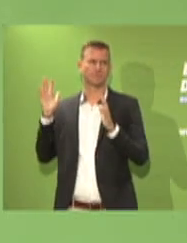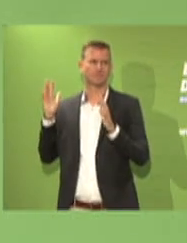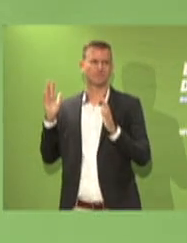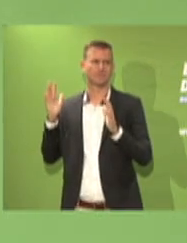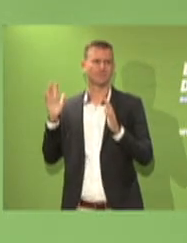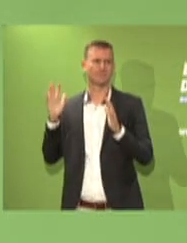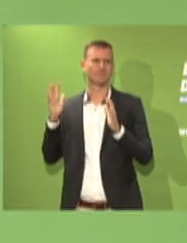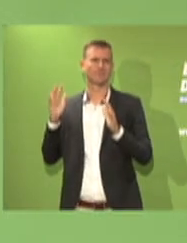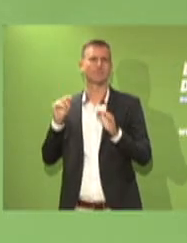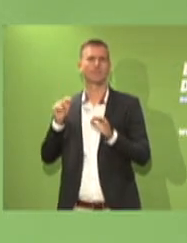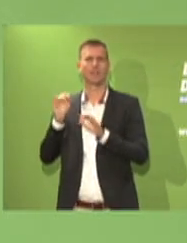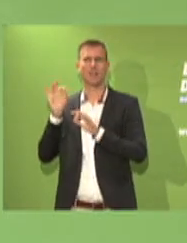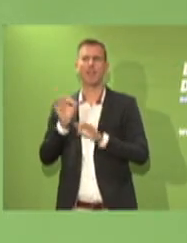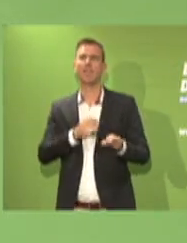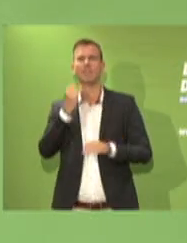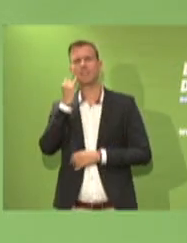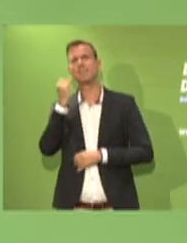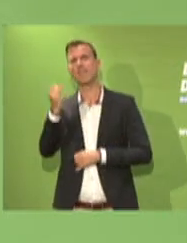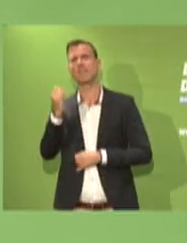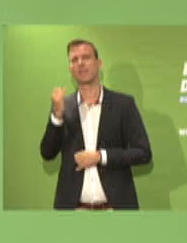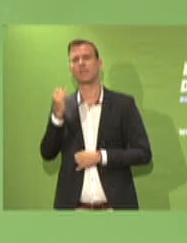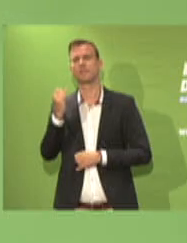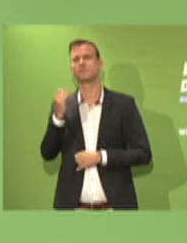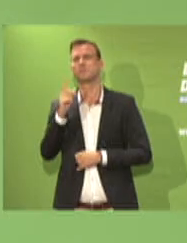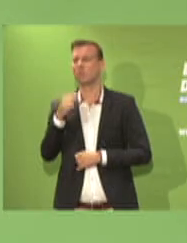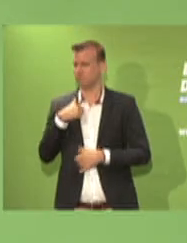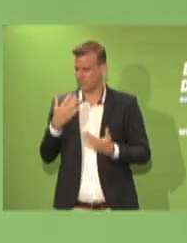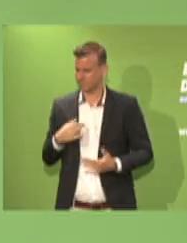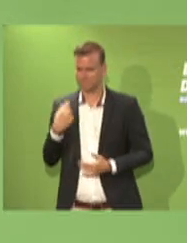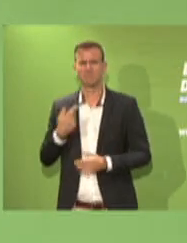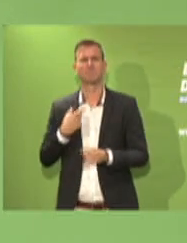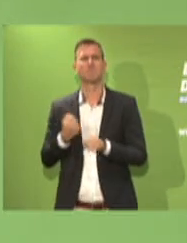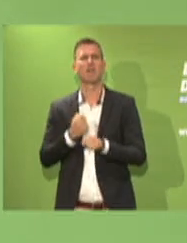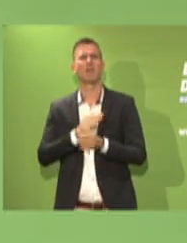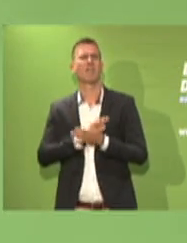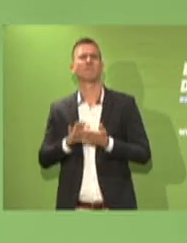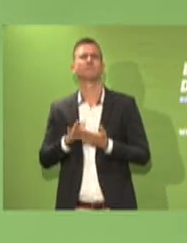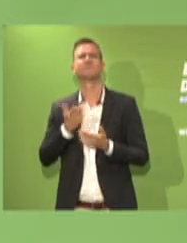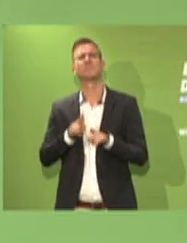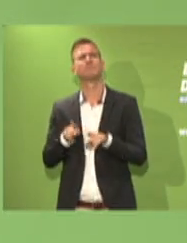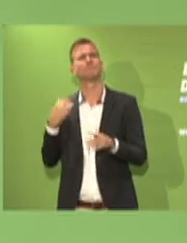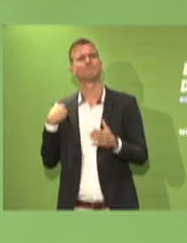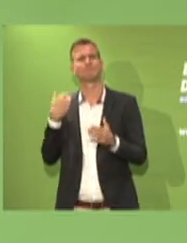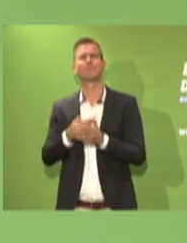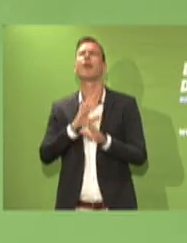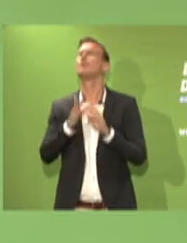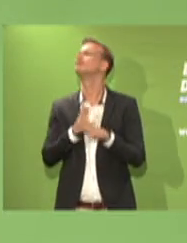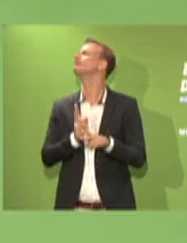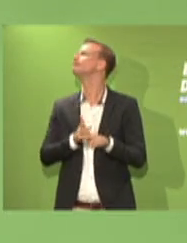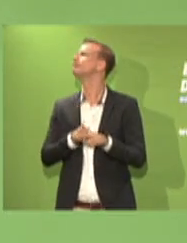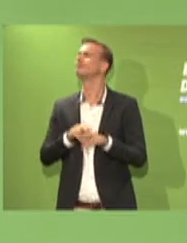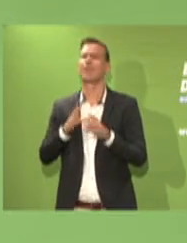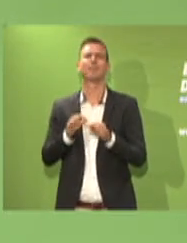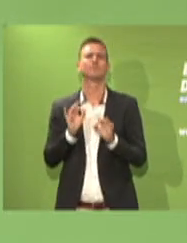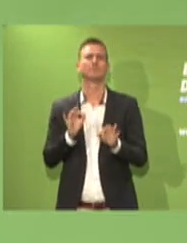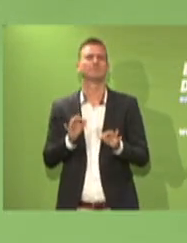Die Leitidee in diesem Antrag ist, dass wir eben nicht so tun können, dass wir einfach alles so weitermachen wie bisher und dann wird schon alles gut, sondern dass gerade